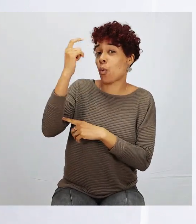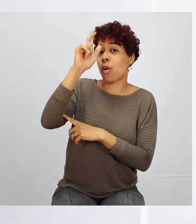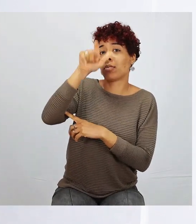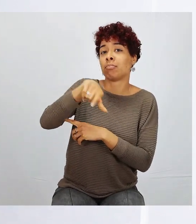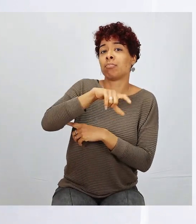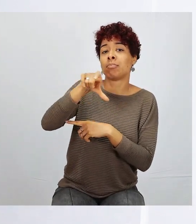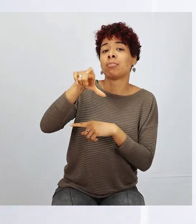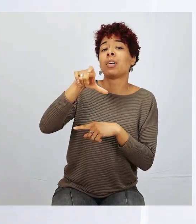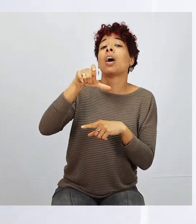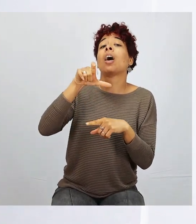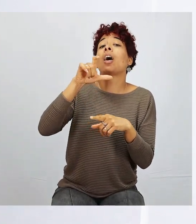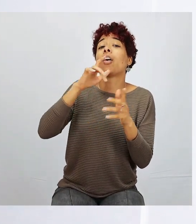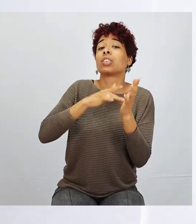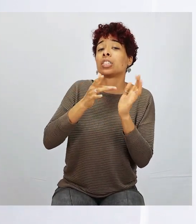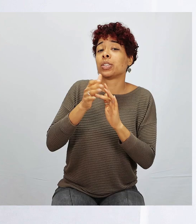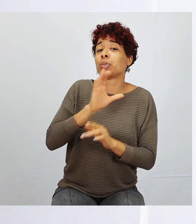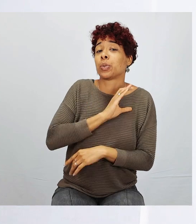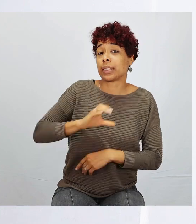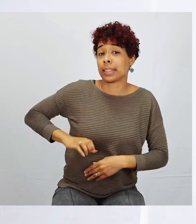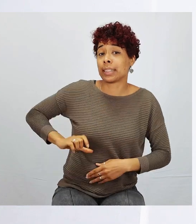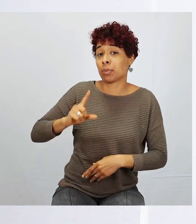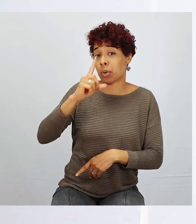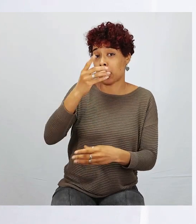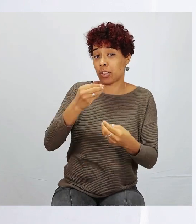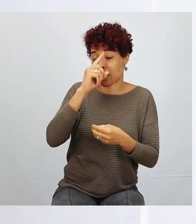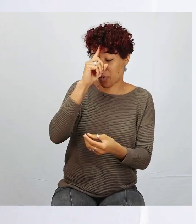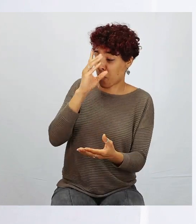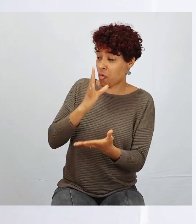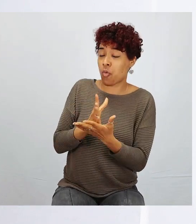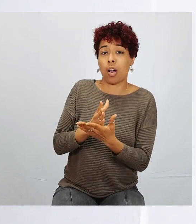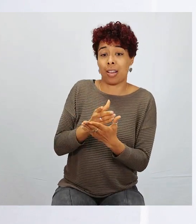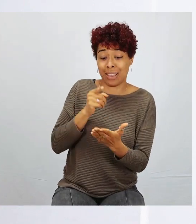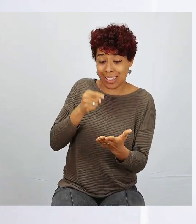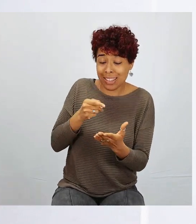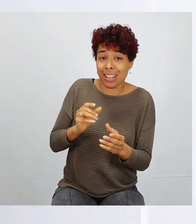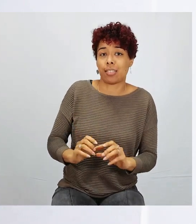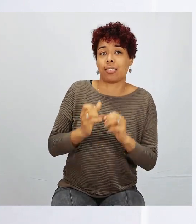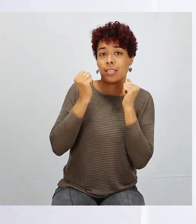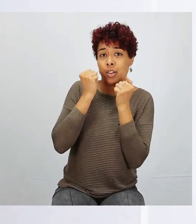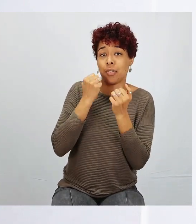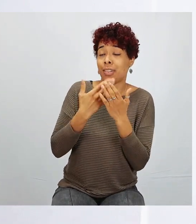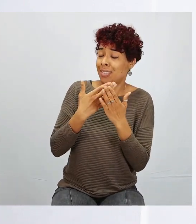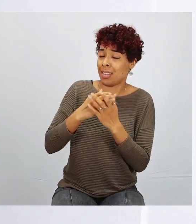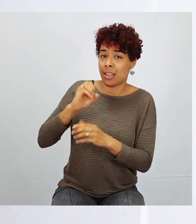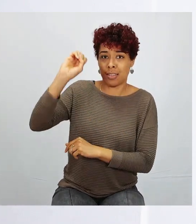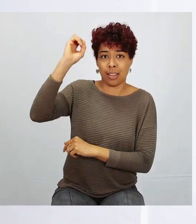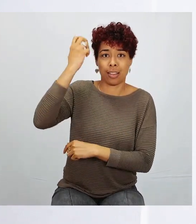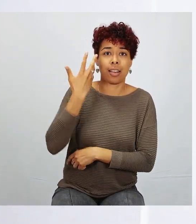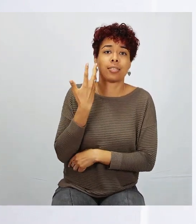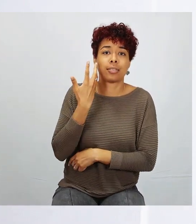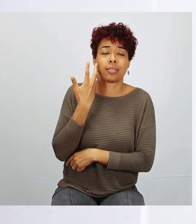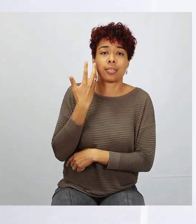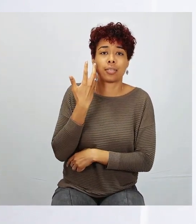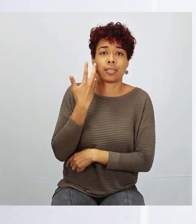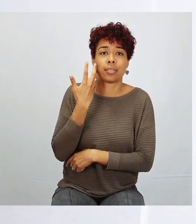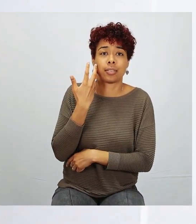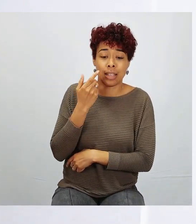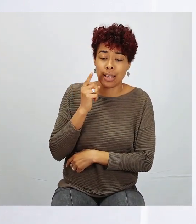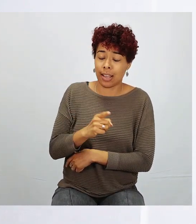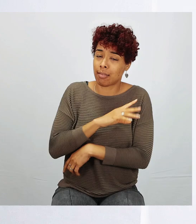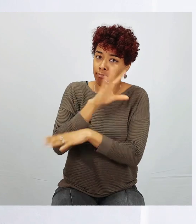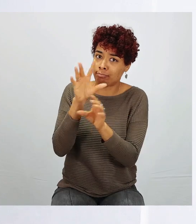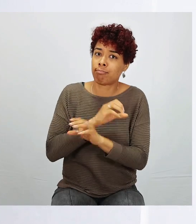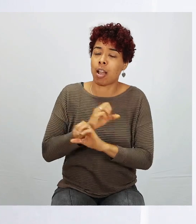qui sauve tous les hommes. C'est par la foi que vous êtes sauvés. C'est par la foi. C'est une grâce de Dieu. Et ça,